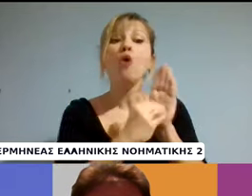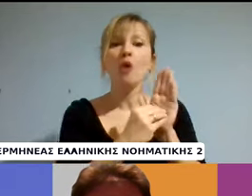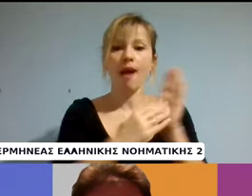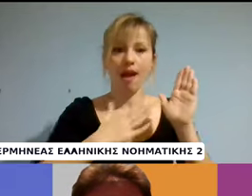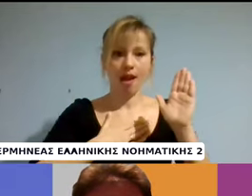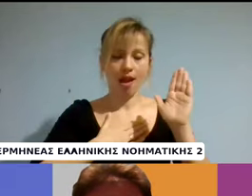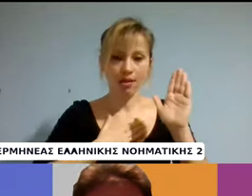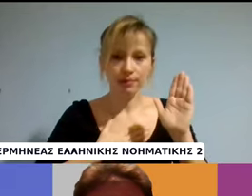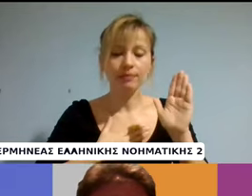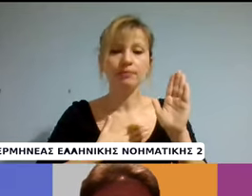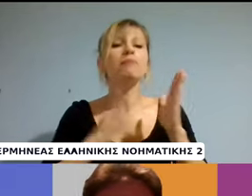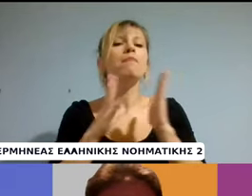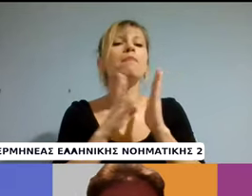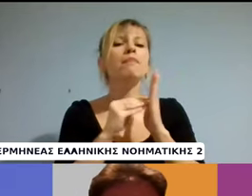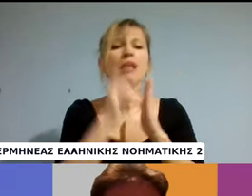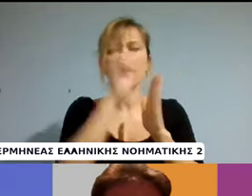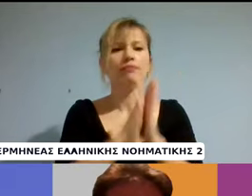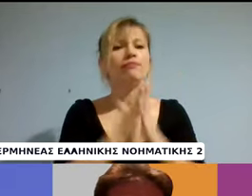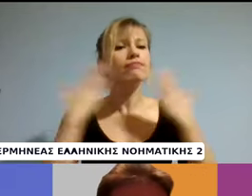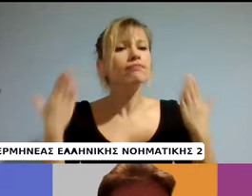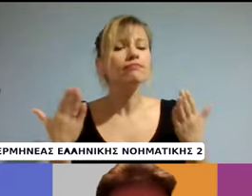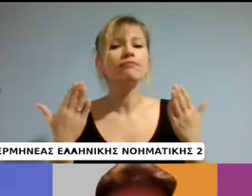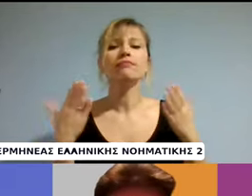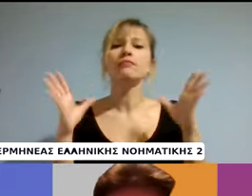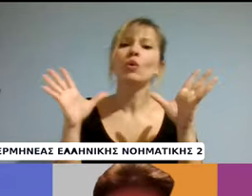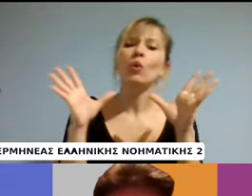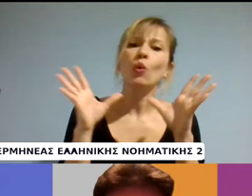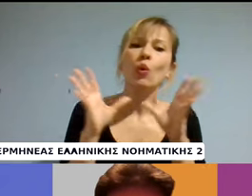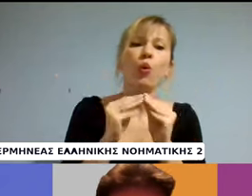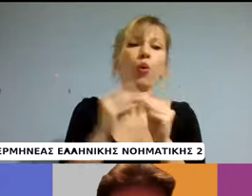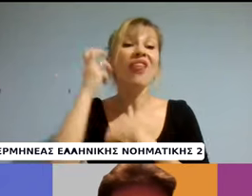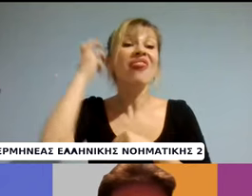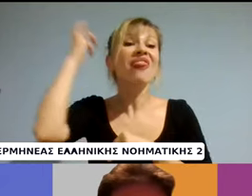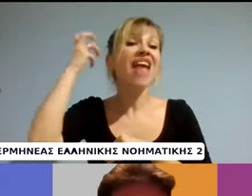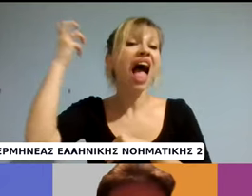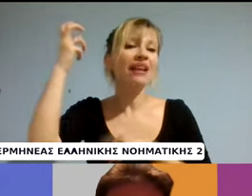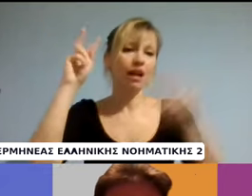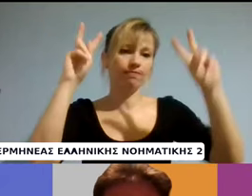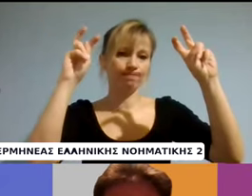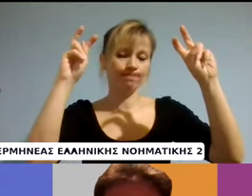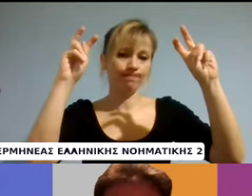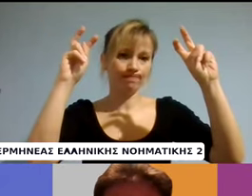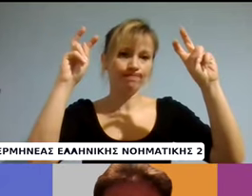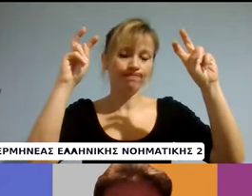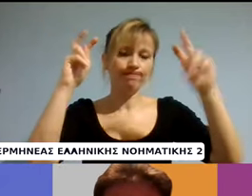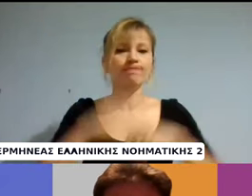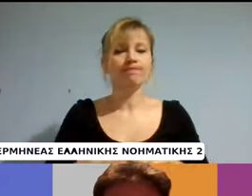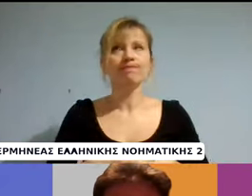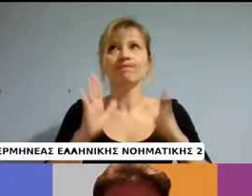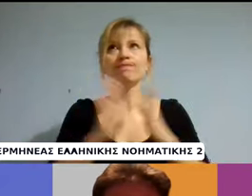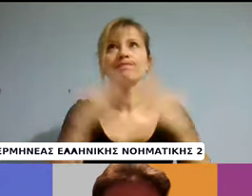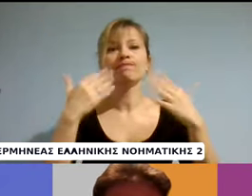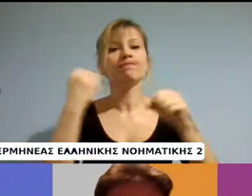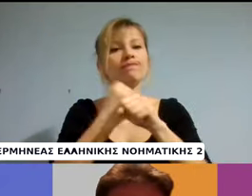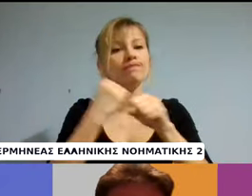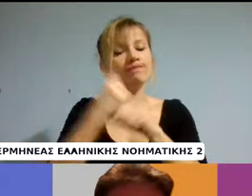έργο το οποίο έχει σχέση με την έργα διανοίας, λέγονται αυτά. Άρα, εφόσον είναι εργαδιανίες, πρέπει